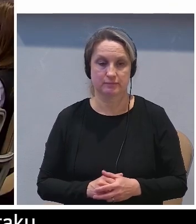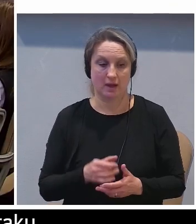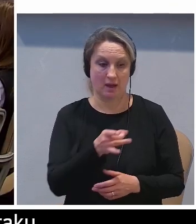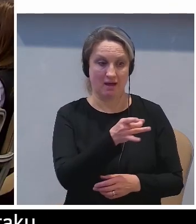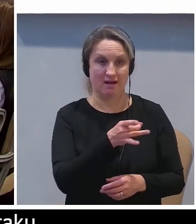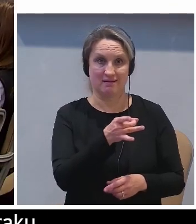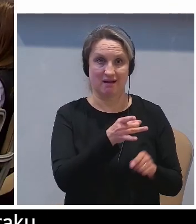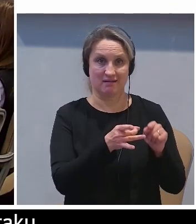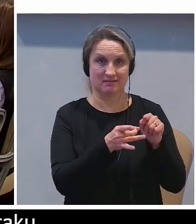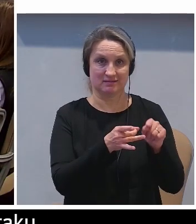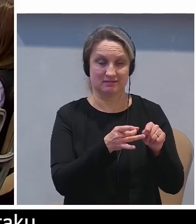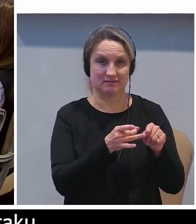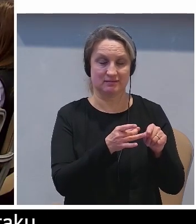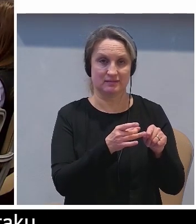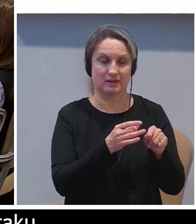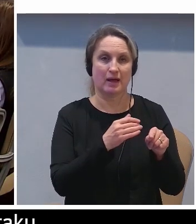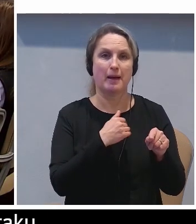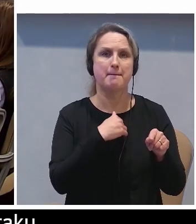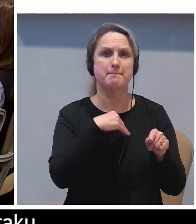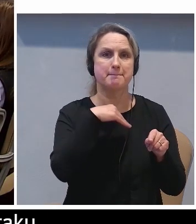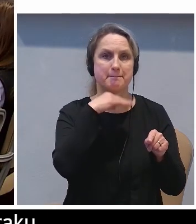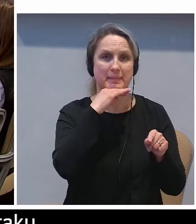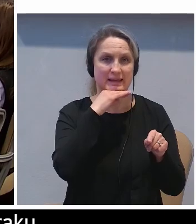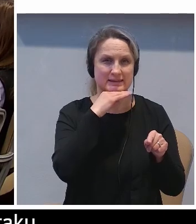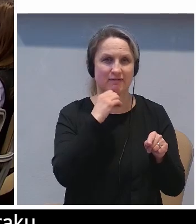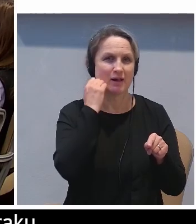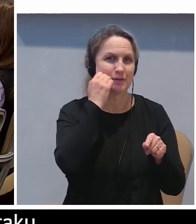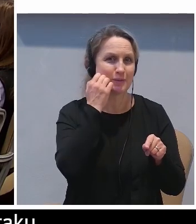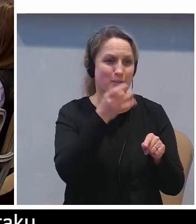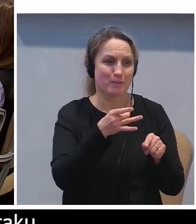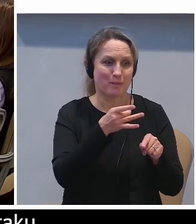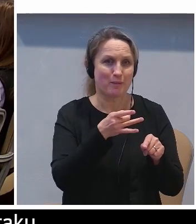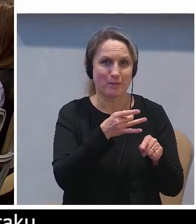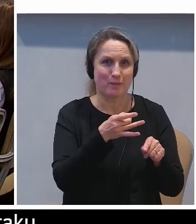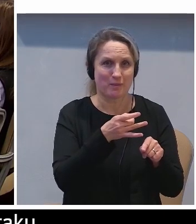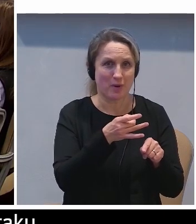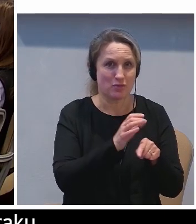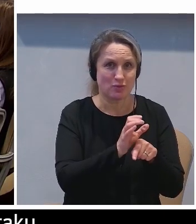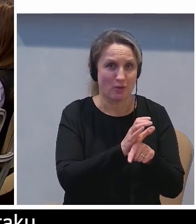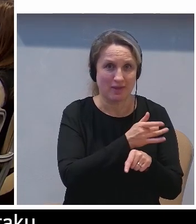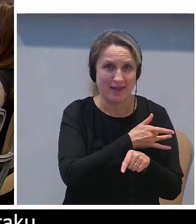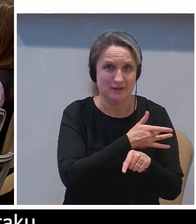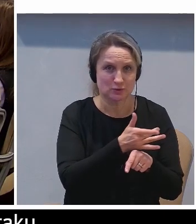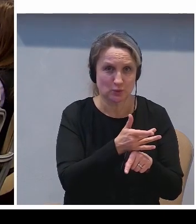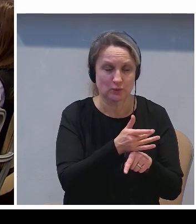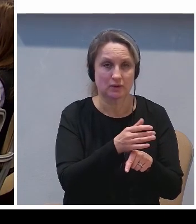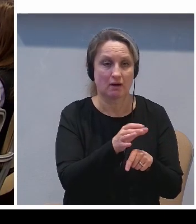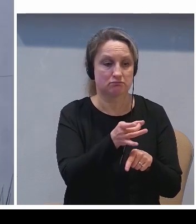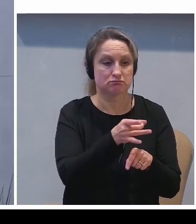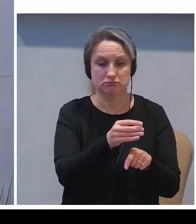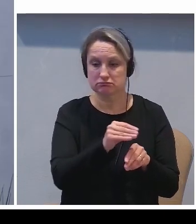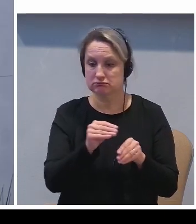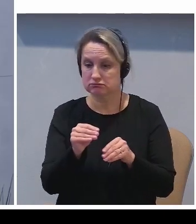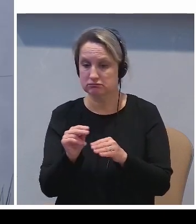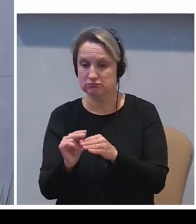rakku, mis ei suuda piisavalt hemoglobiini toota ja paneme selle inimese kehasse tagasi. Ka siin on aga probleem